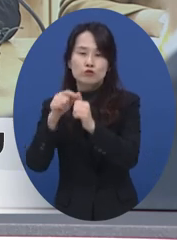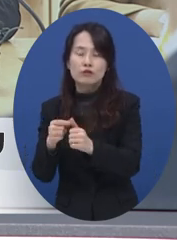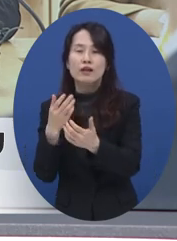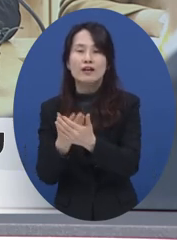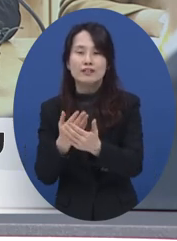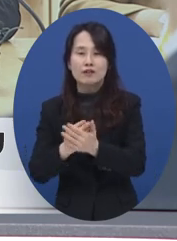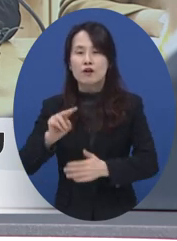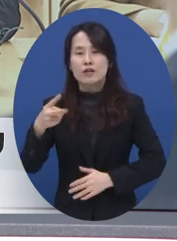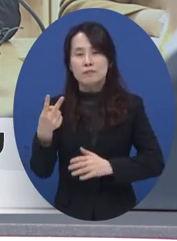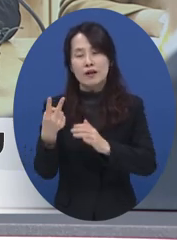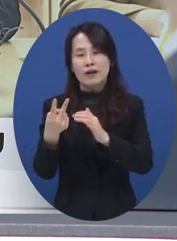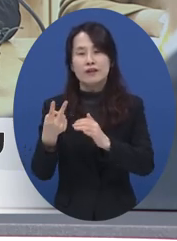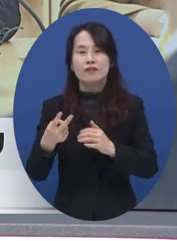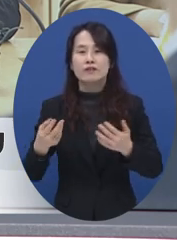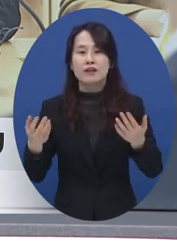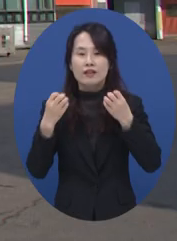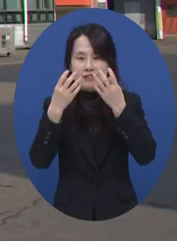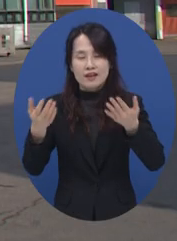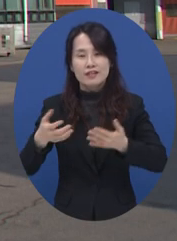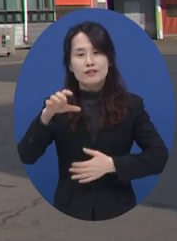일자리가 만들어질 전망입니다.